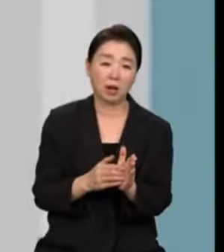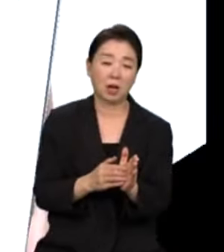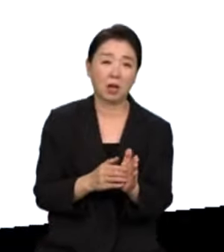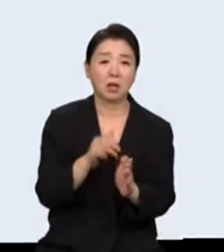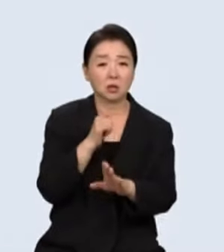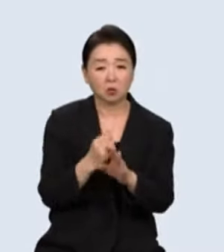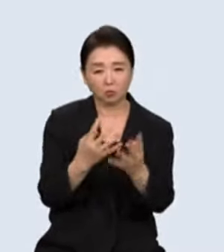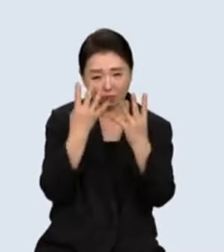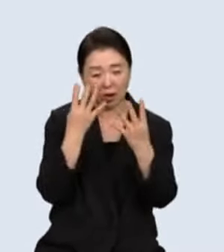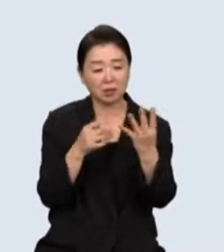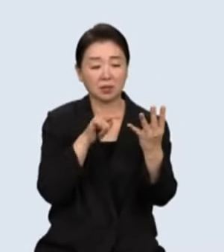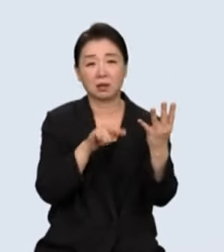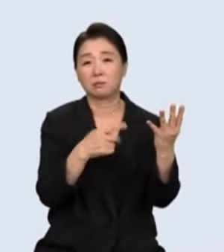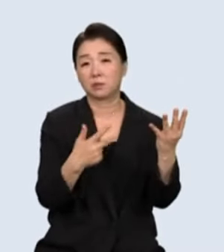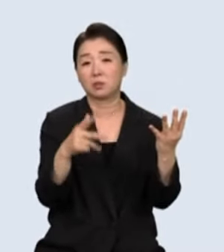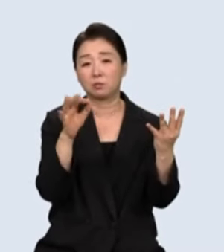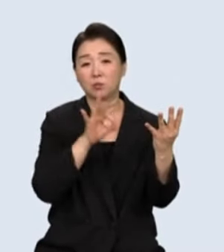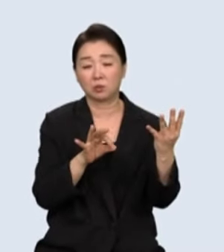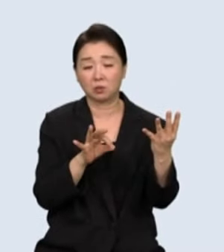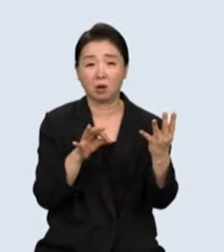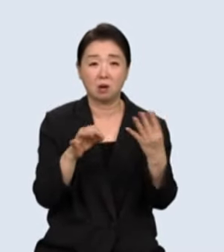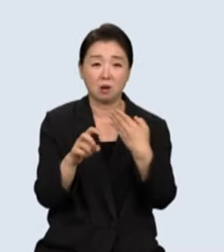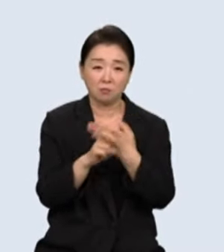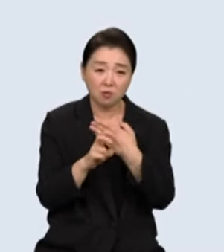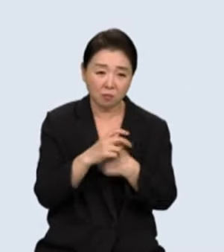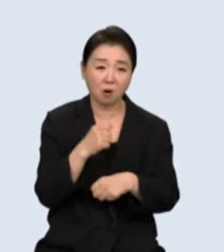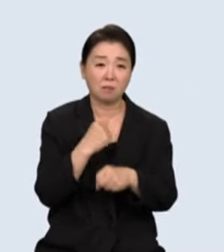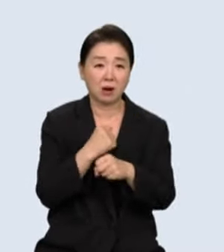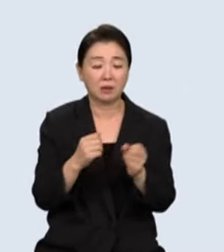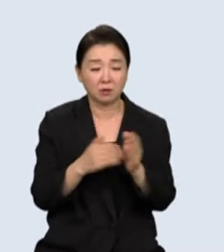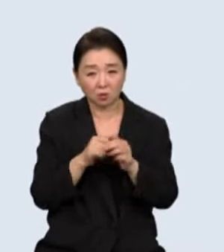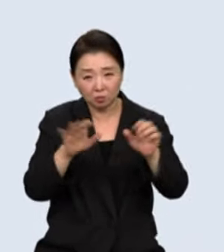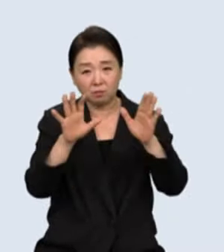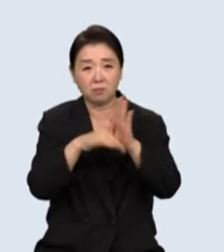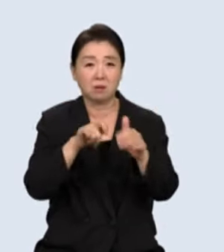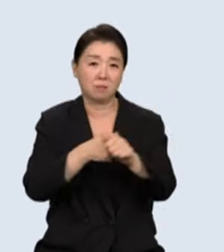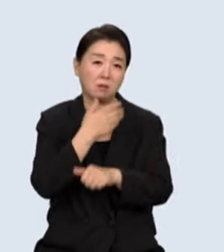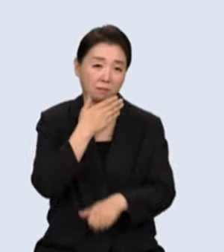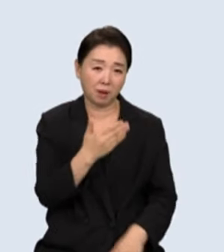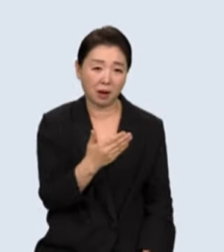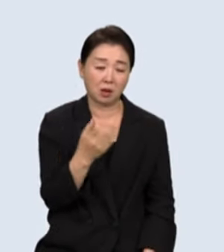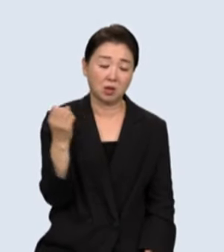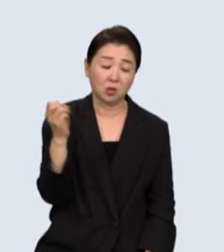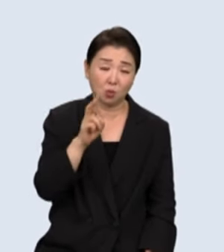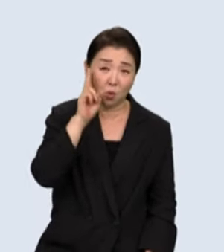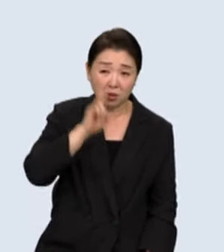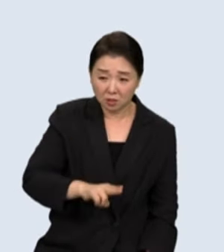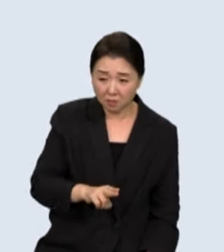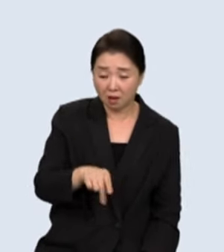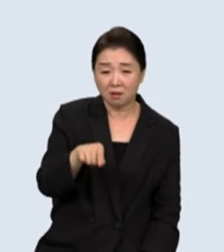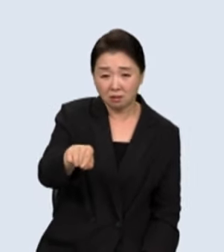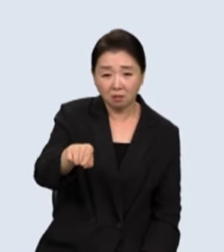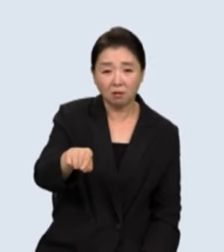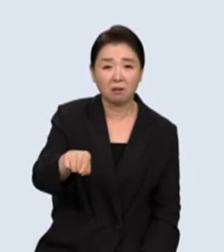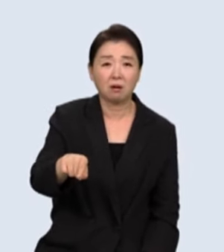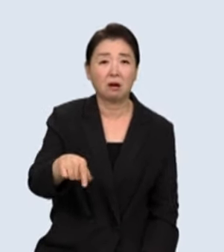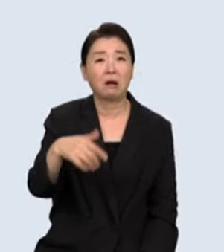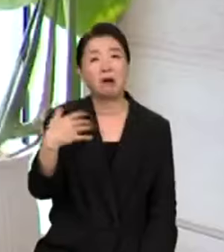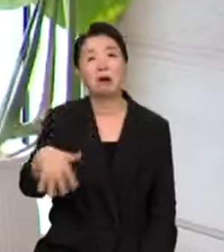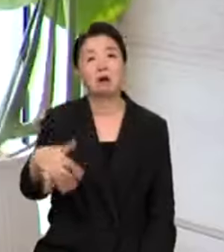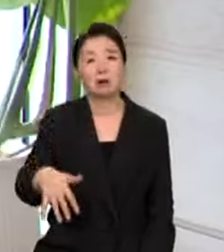4.7% 불법 합성물을 직접 만들거나 유포했고 심각성에 대한 인식은 아직